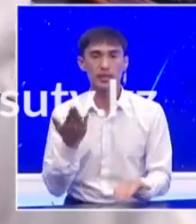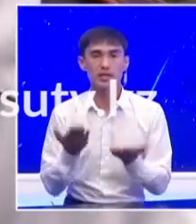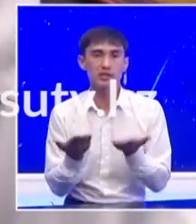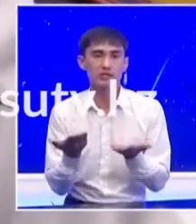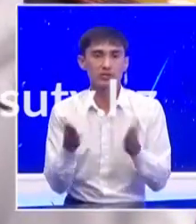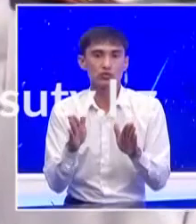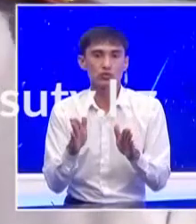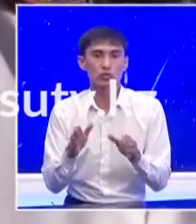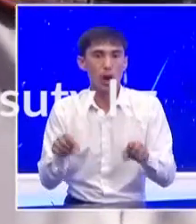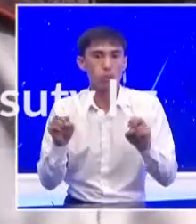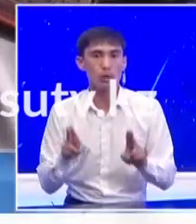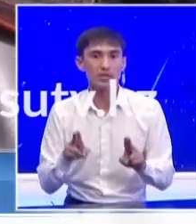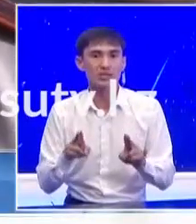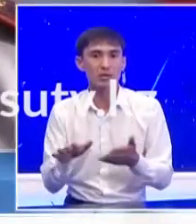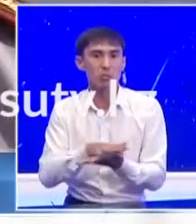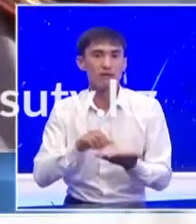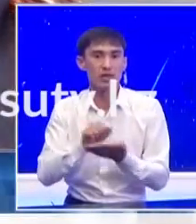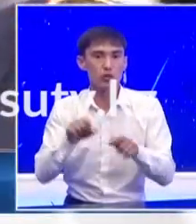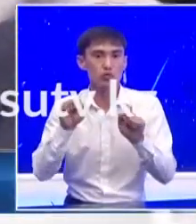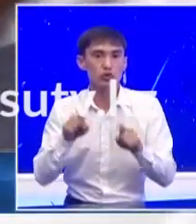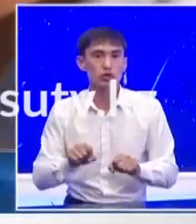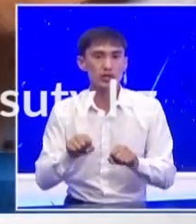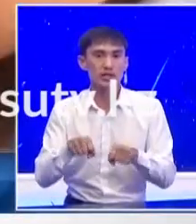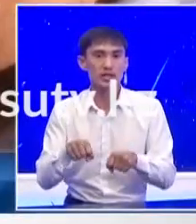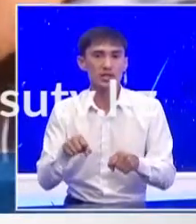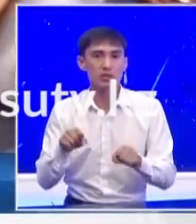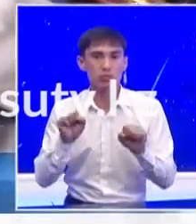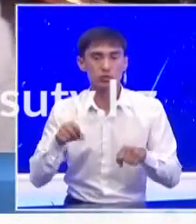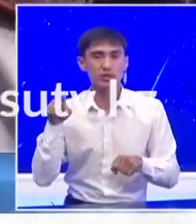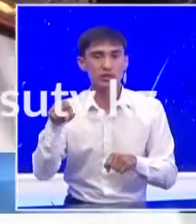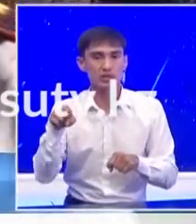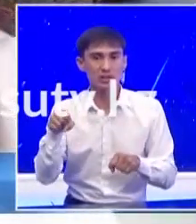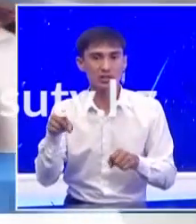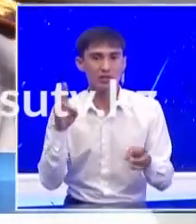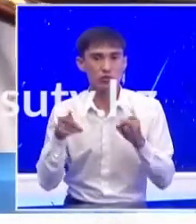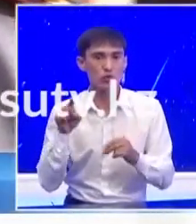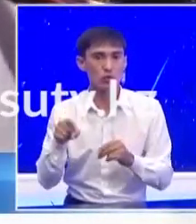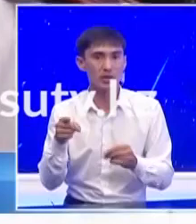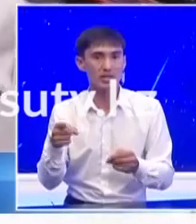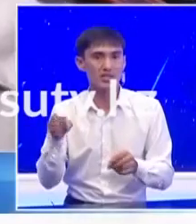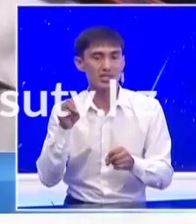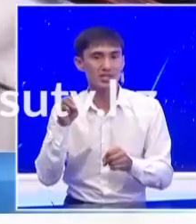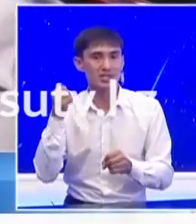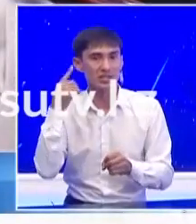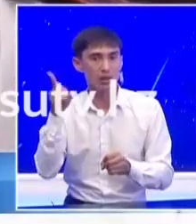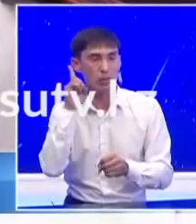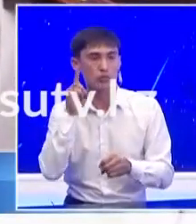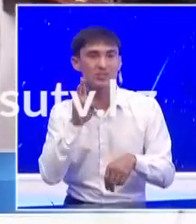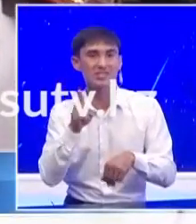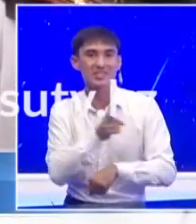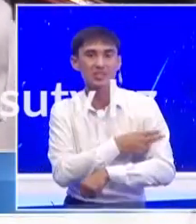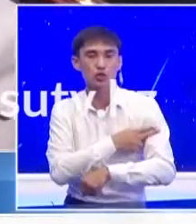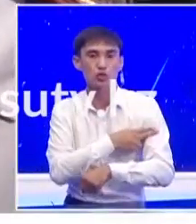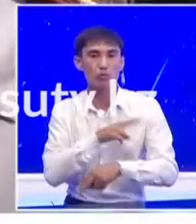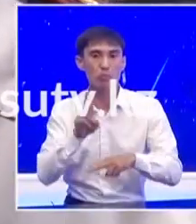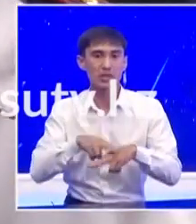либо очевидцем какого-либо правонарушения, достаточно нажать на тревожную кнопку, и сигнал помощи поступит дежурному центру оперативного